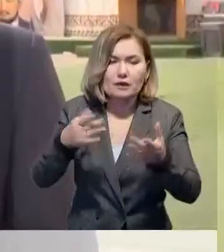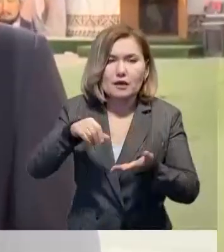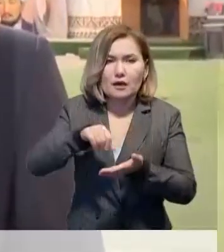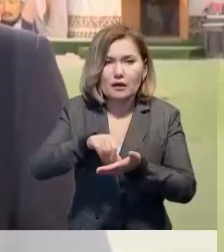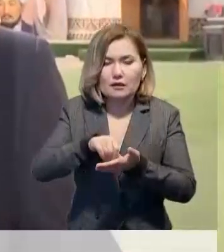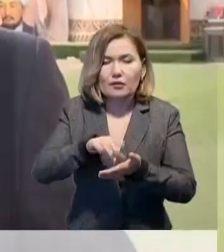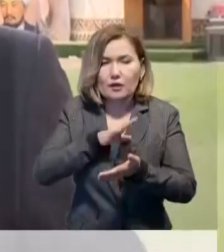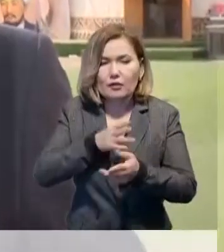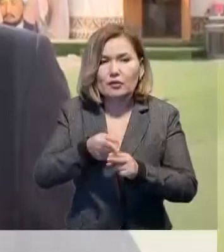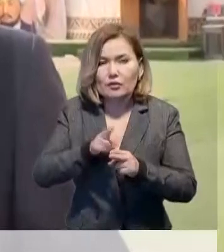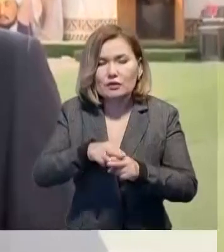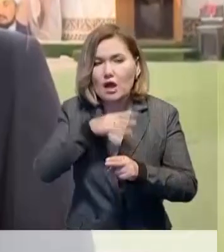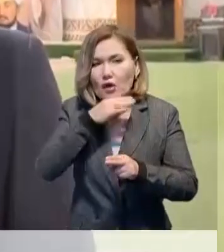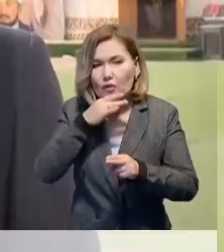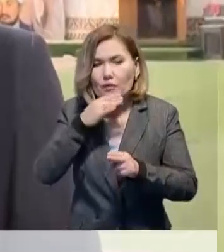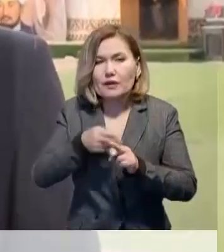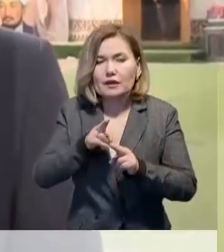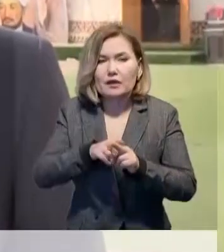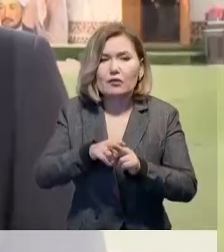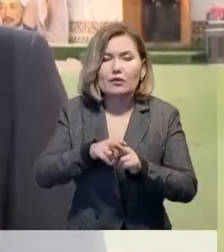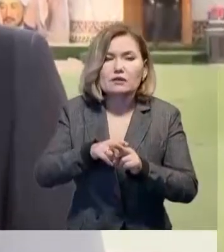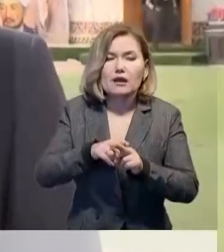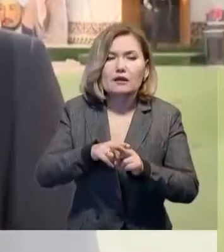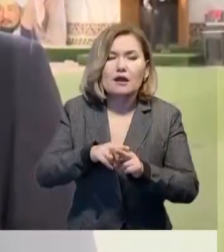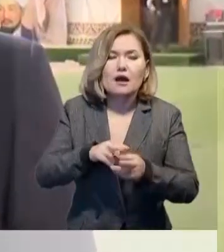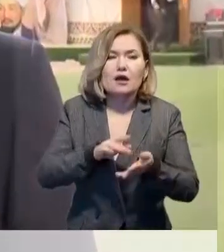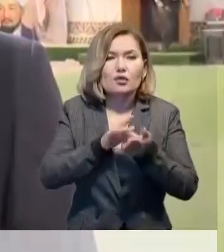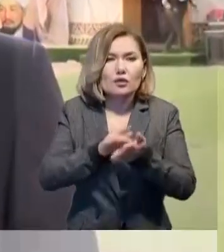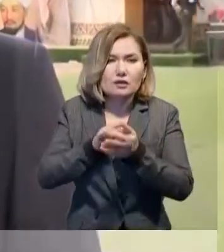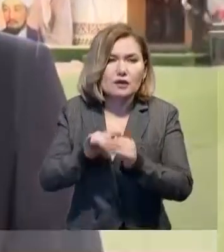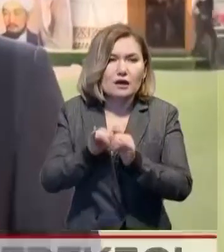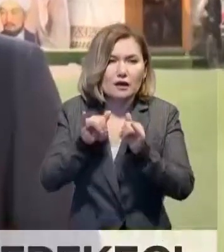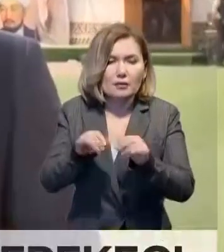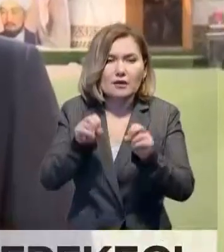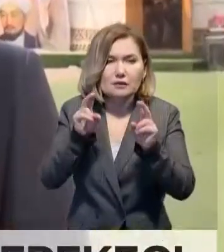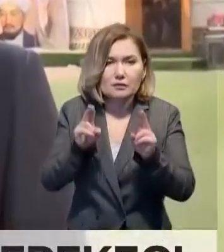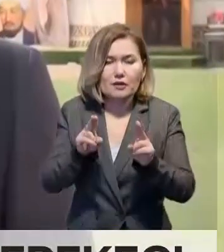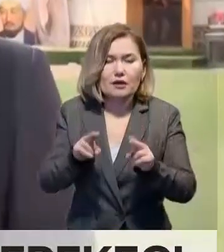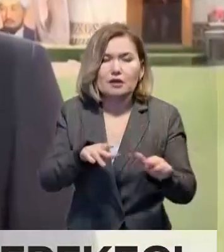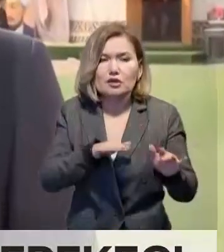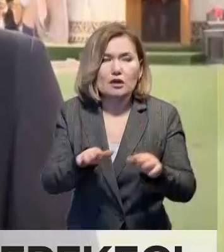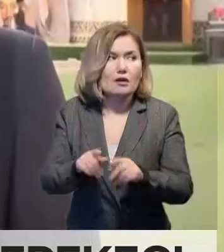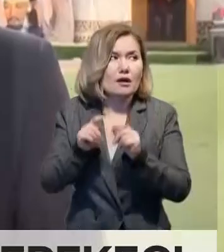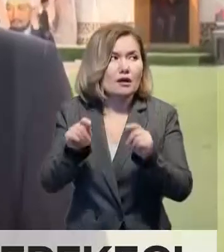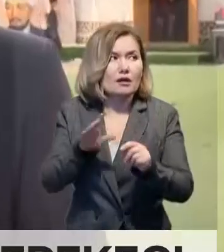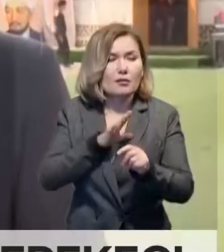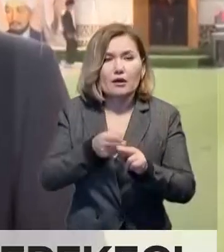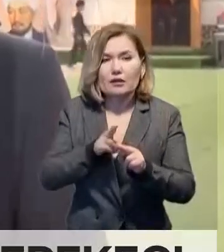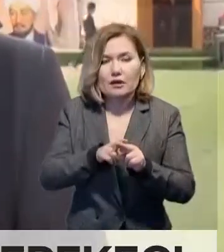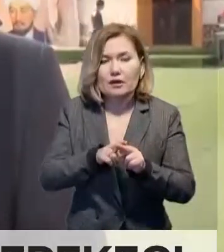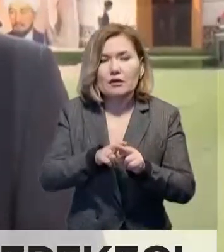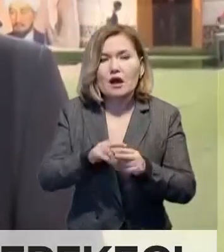насихаттау мәселесі бойынша және осы туризм саласын дамыту бойынша осыны арнайы біз іс-шараны осы Оқсыз